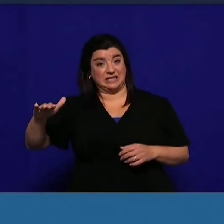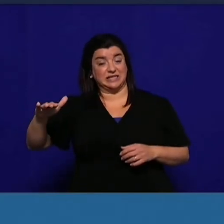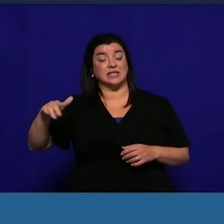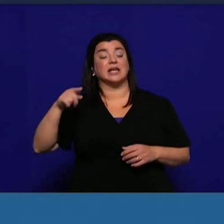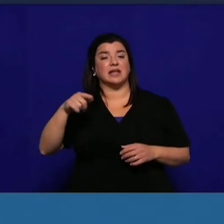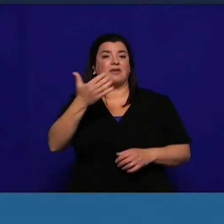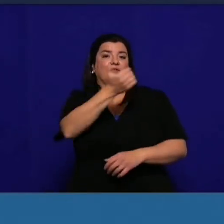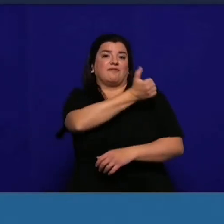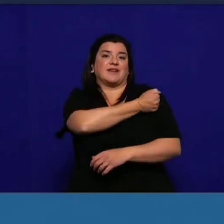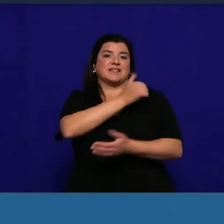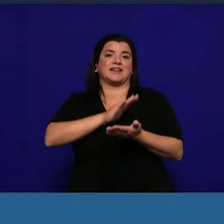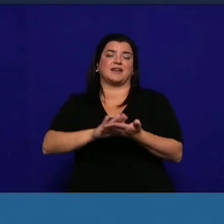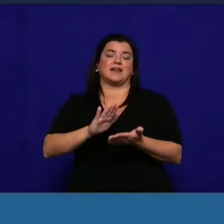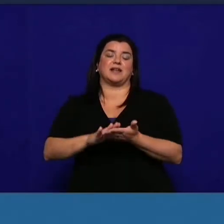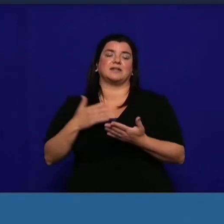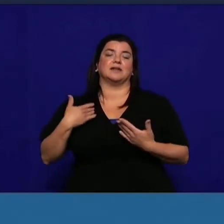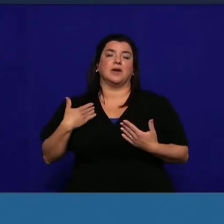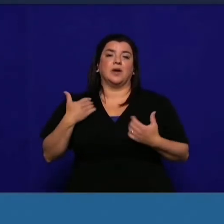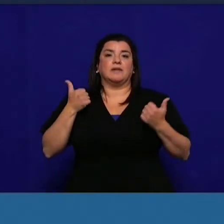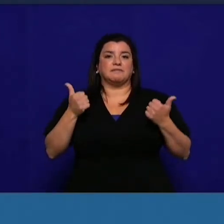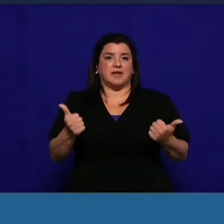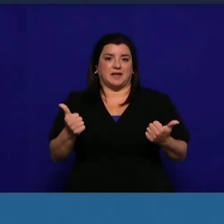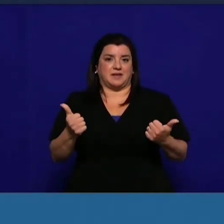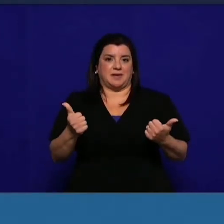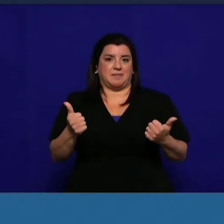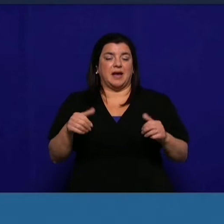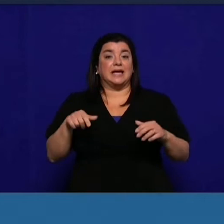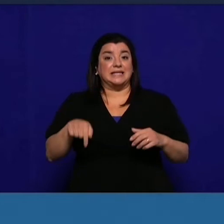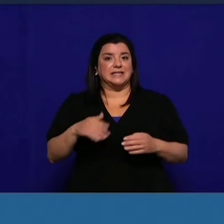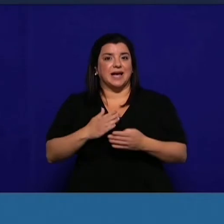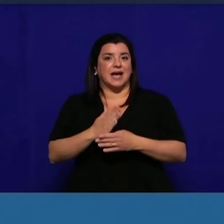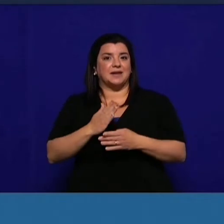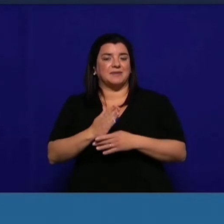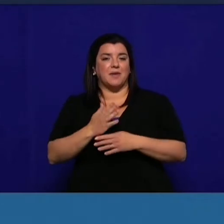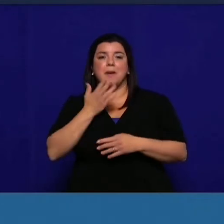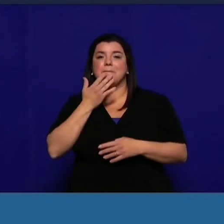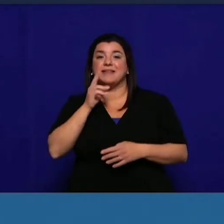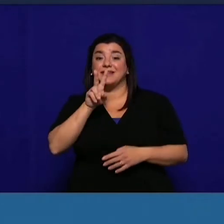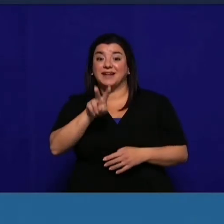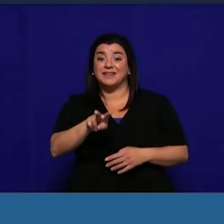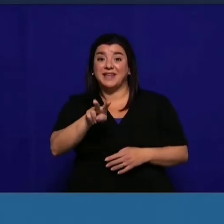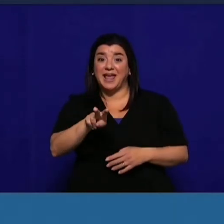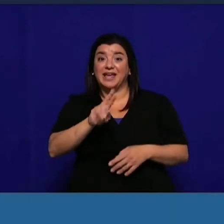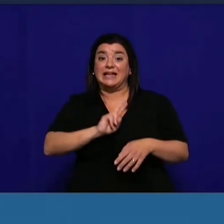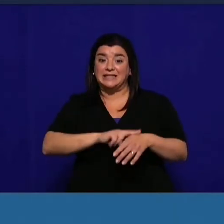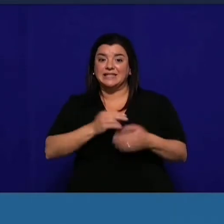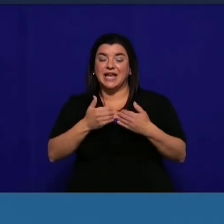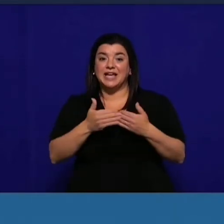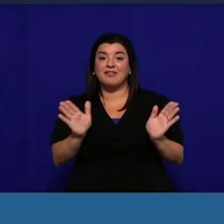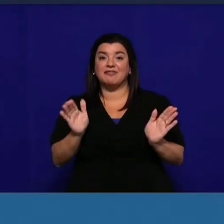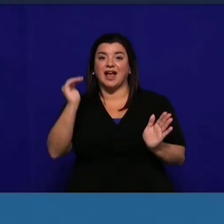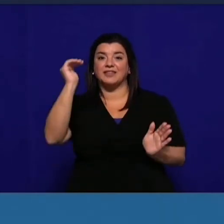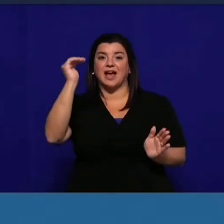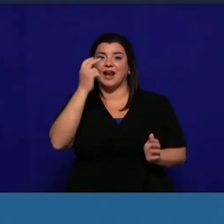vaċċinati. U dan jawgura tajjeb ukoll fil-miżura li aħna ħanibdew minn nhar it-tnejn fejn propju f'dawk id-djar